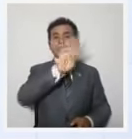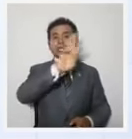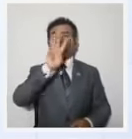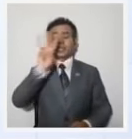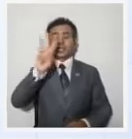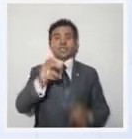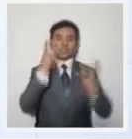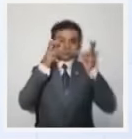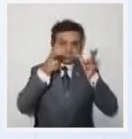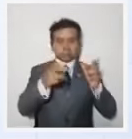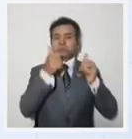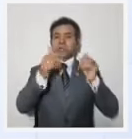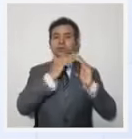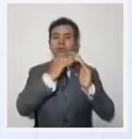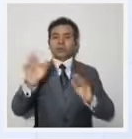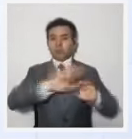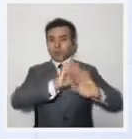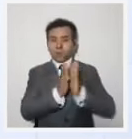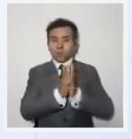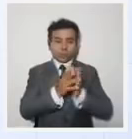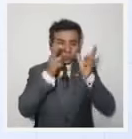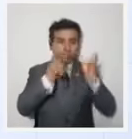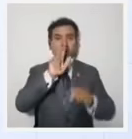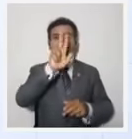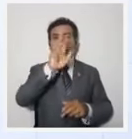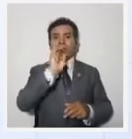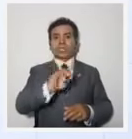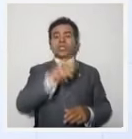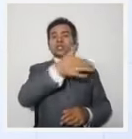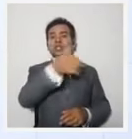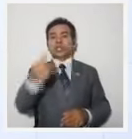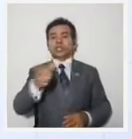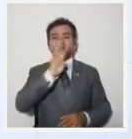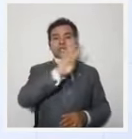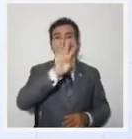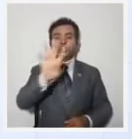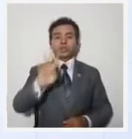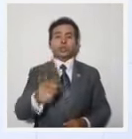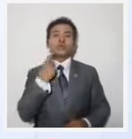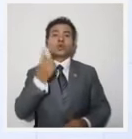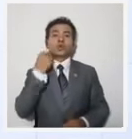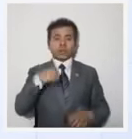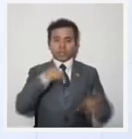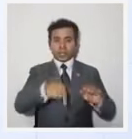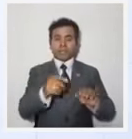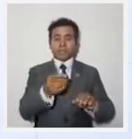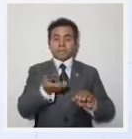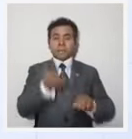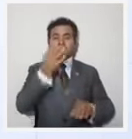2017 জন এবং এ পর্যন্ত ছাড় পেয়েছেন 1043 জন। মোট আইসোলেশনের সংখ্যা